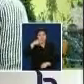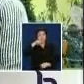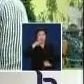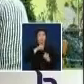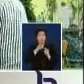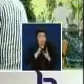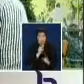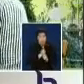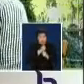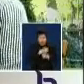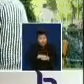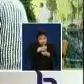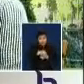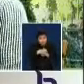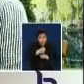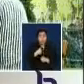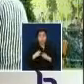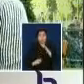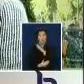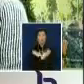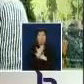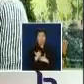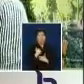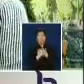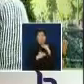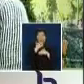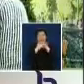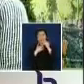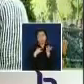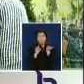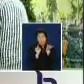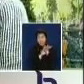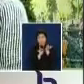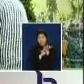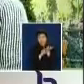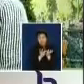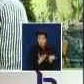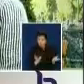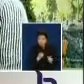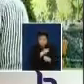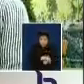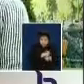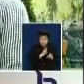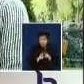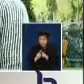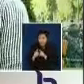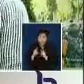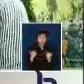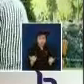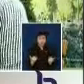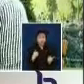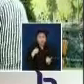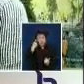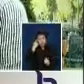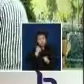รที่ว่าเราก็จะได้มีโอกาสในการที่จะพัฒนาคุณภาพของสินค้าเกษตรแล้วก็ในขณะเดียวกันก็จะสามารถ